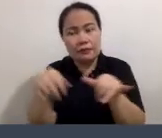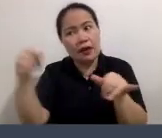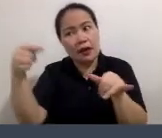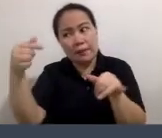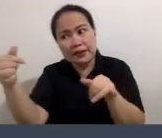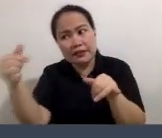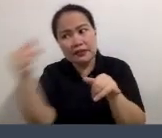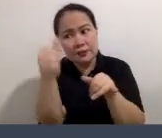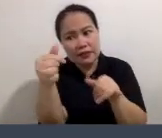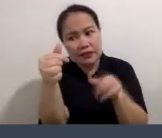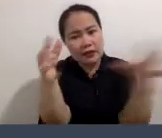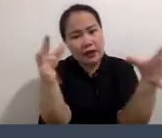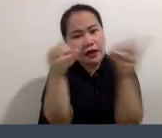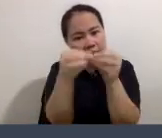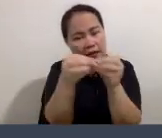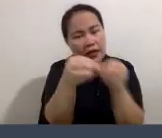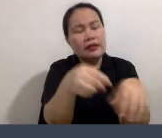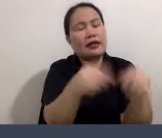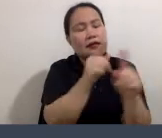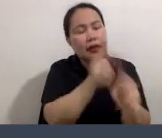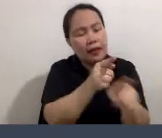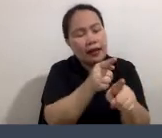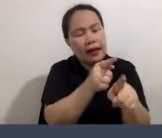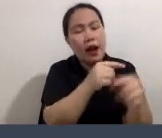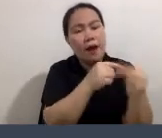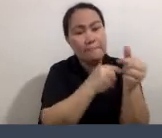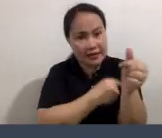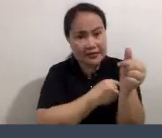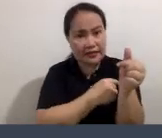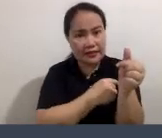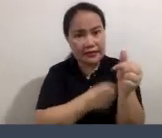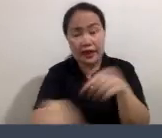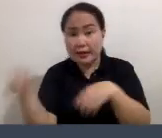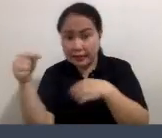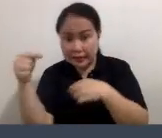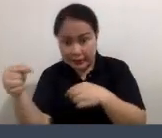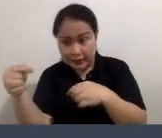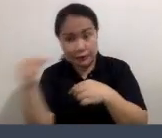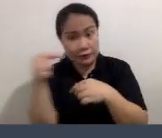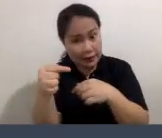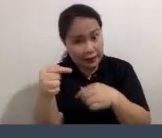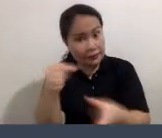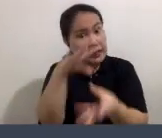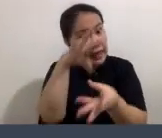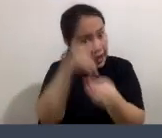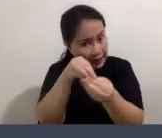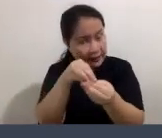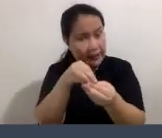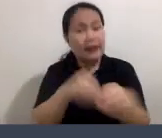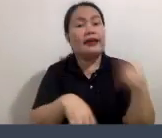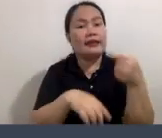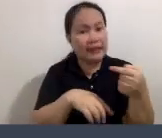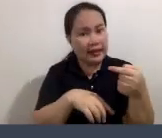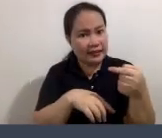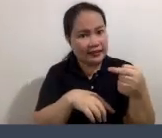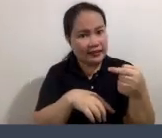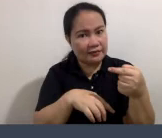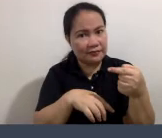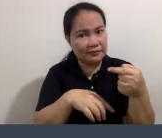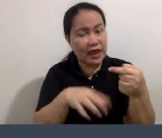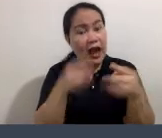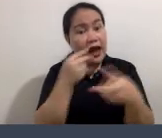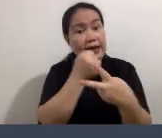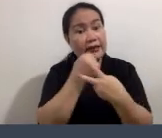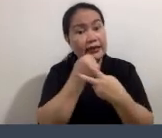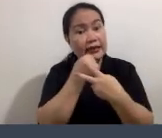halimbawa, pareho silang positive. I-add mo yon. And then, ang sagot mo, positive din kasi pareho silang positive. Pag pareho silang negative,